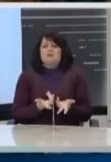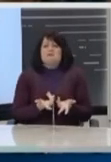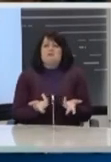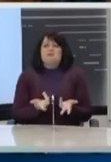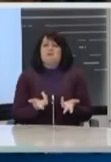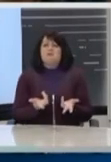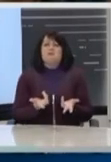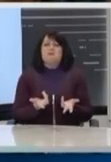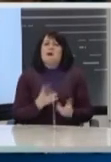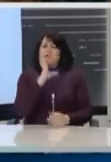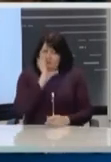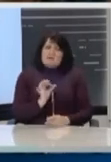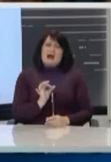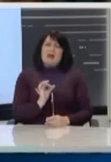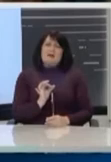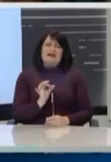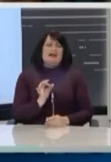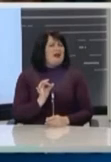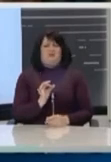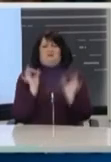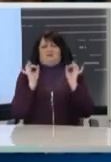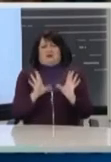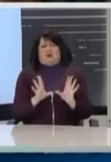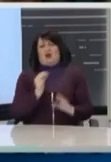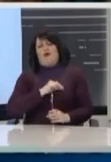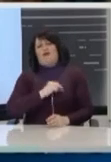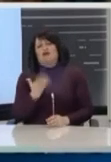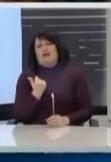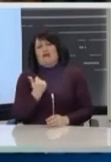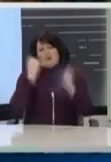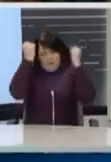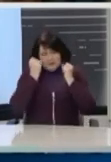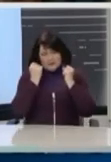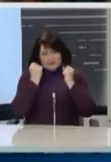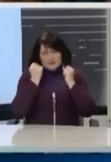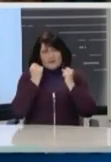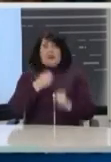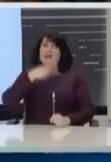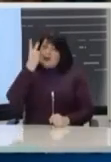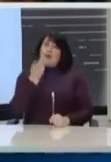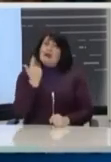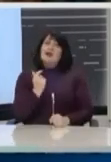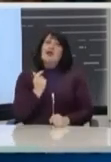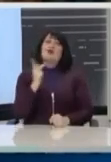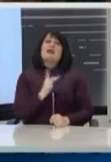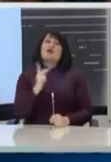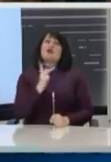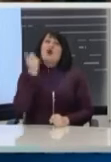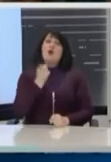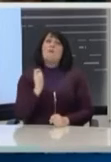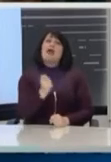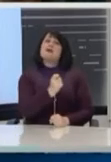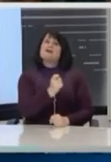είναι πραγματικά μια άχρηστη περιουσία κατεστραμμένη, αυτοί δεν δικαιούνται κοινωνικό μέρισμα.